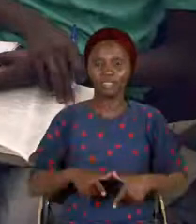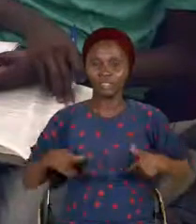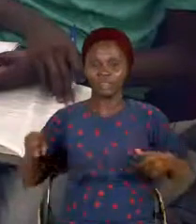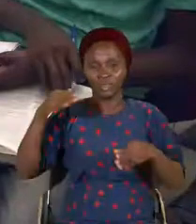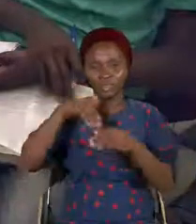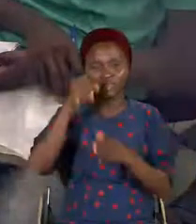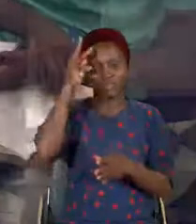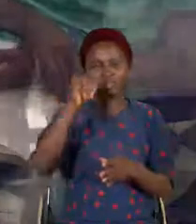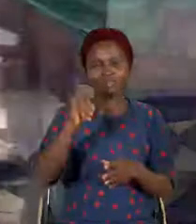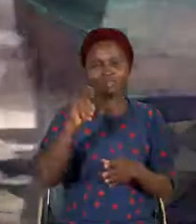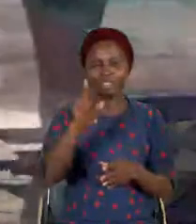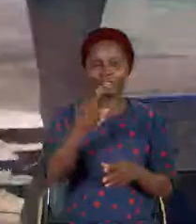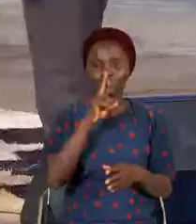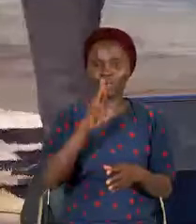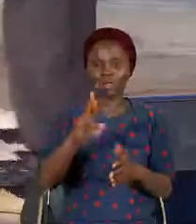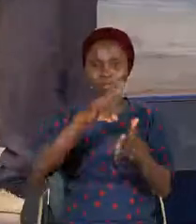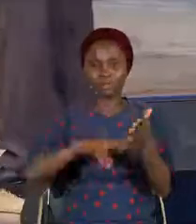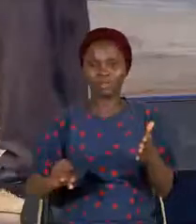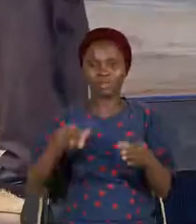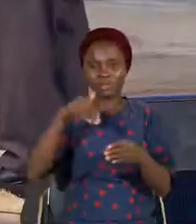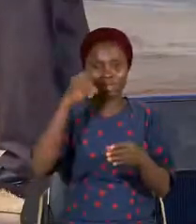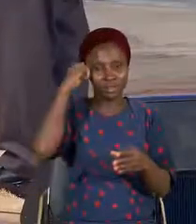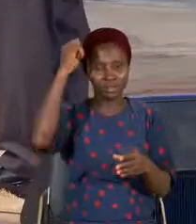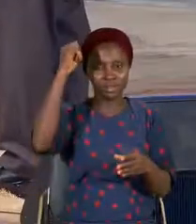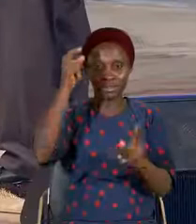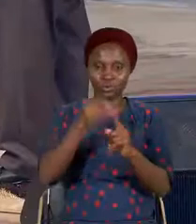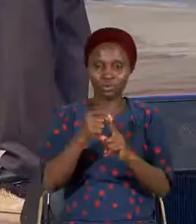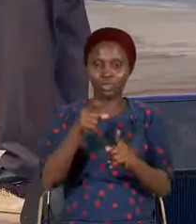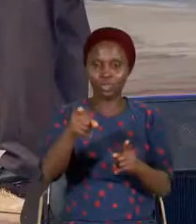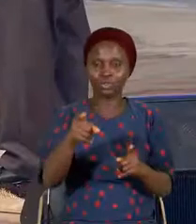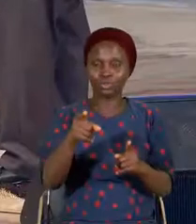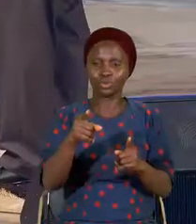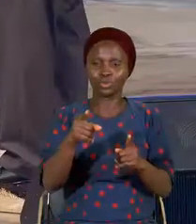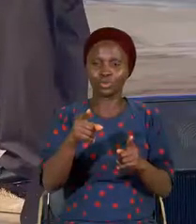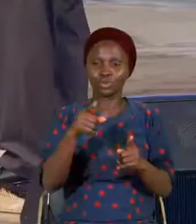lui. Vous lisez sa parole.